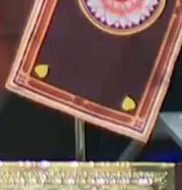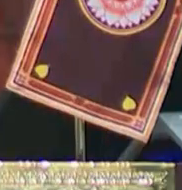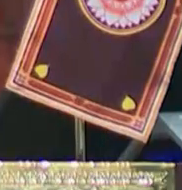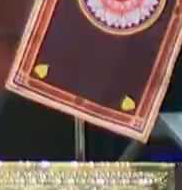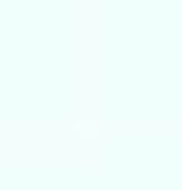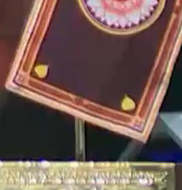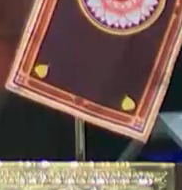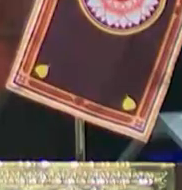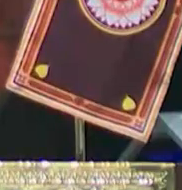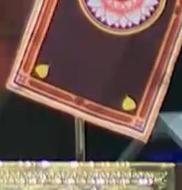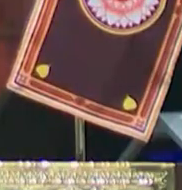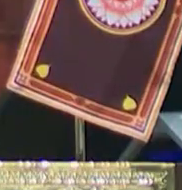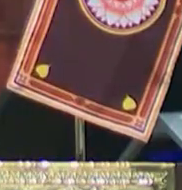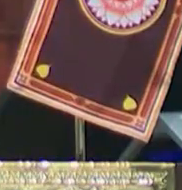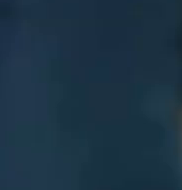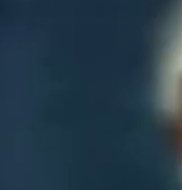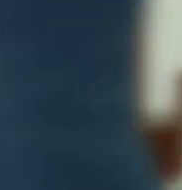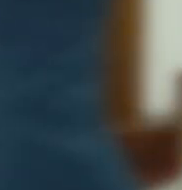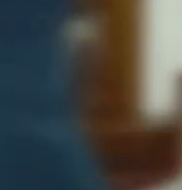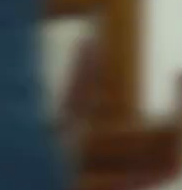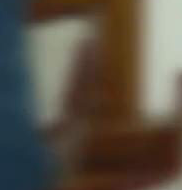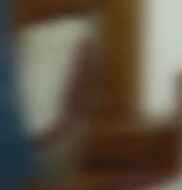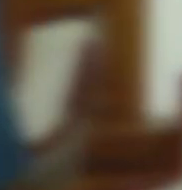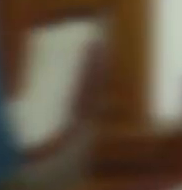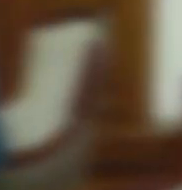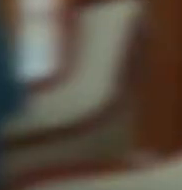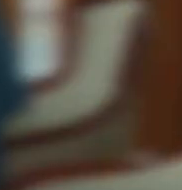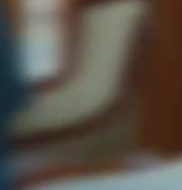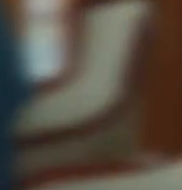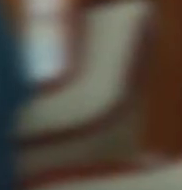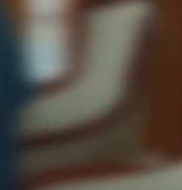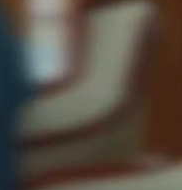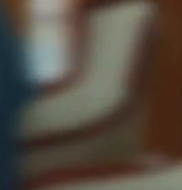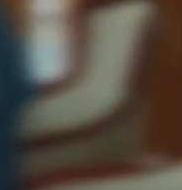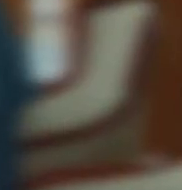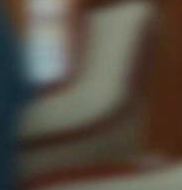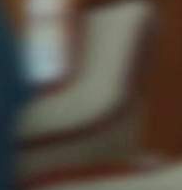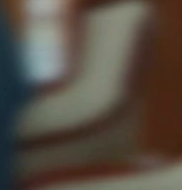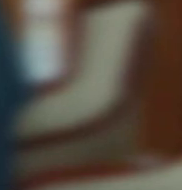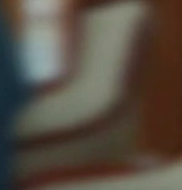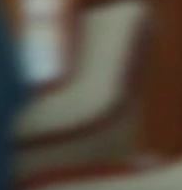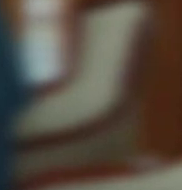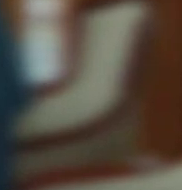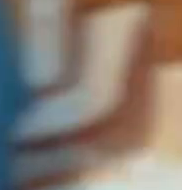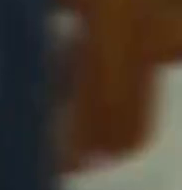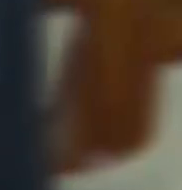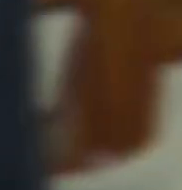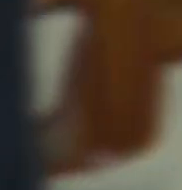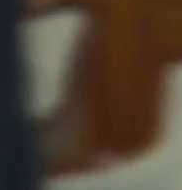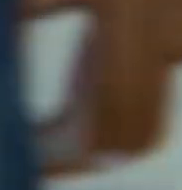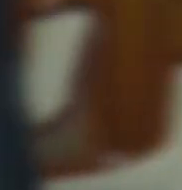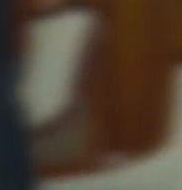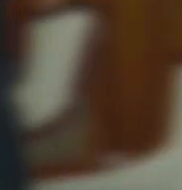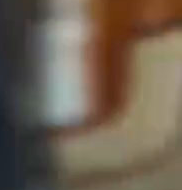ජනාධිපති ගෝඨාභය රාජපක්ෂ මහත්මයා පත් කරන තරමක් ඉහළ තනතුරු වලට පත් කළේ හමුදා නිලධාරින්ව